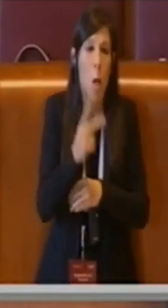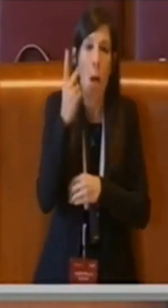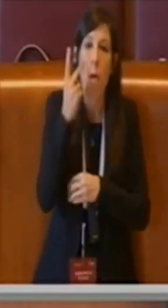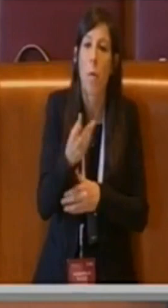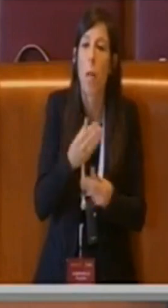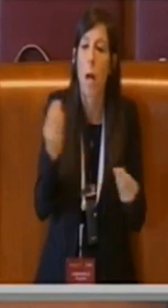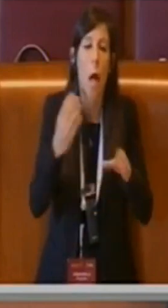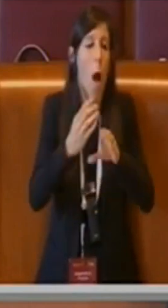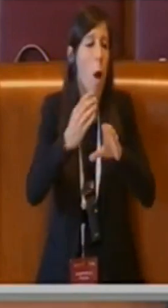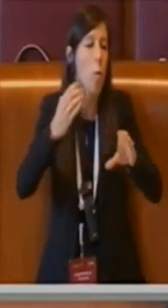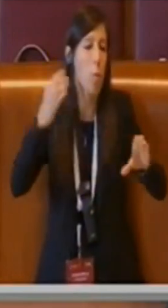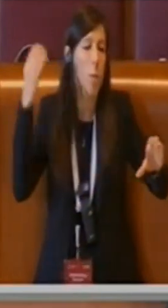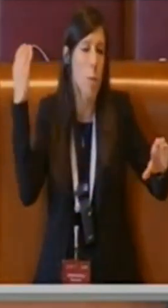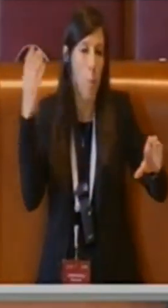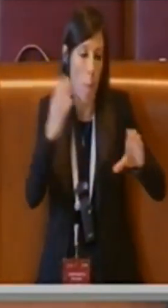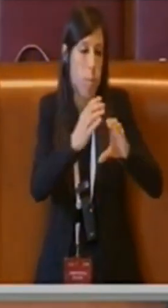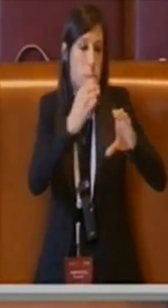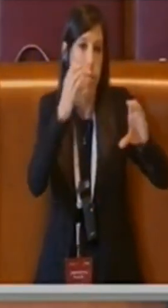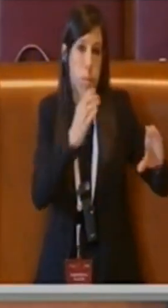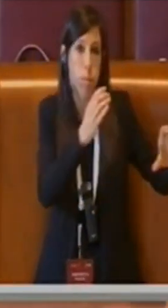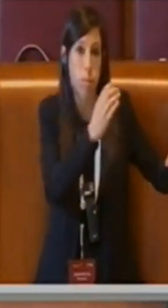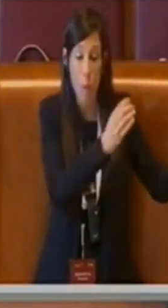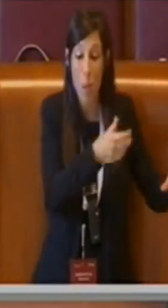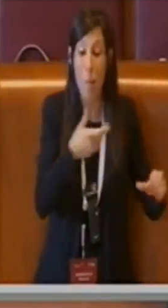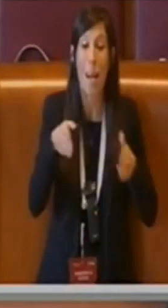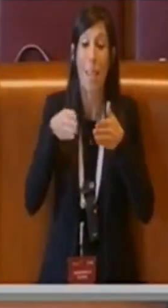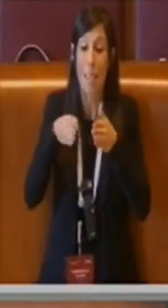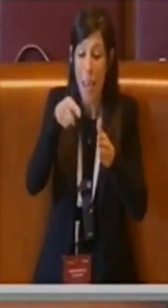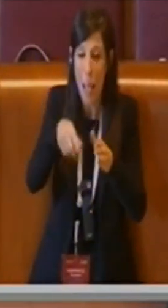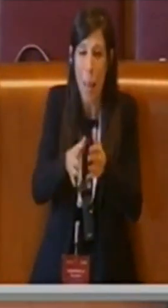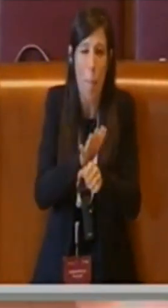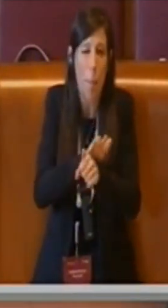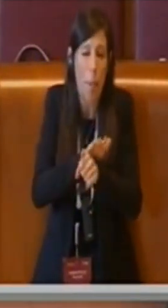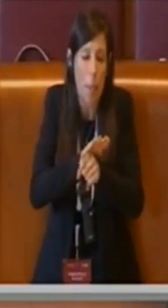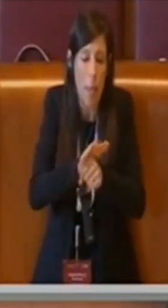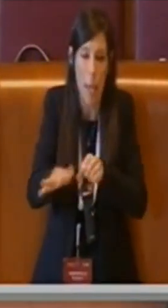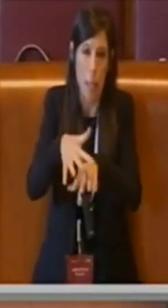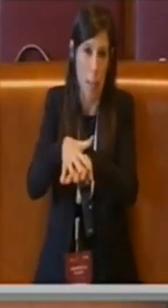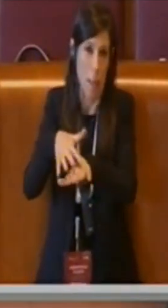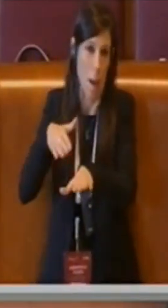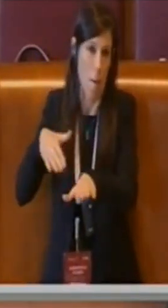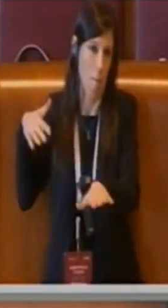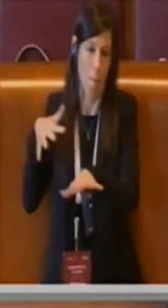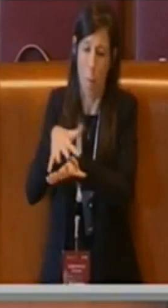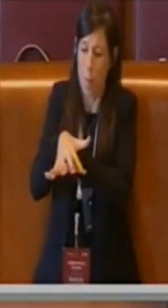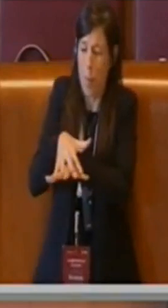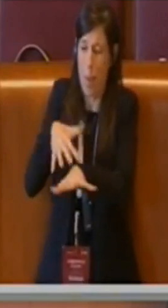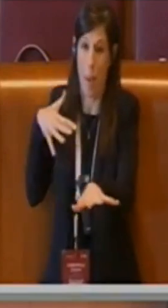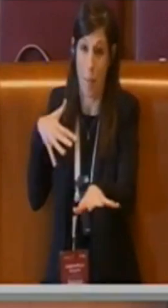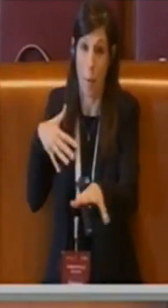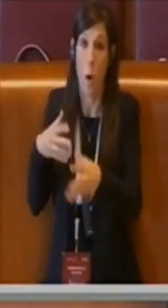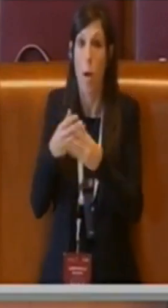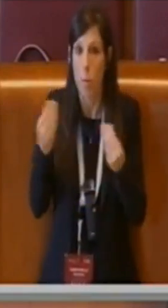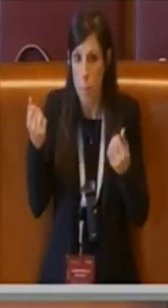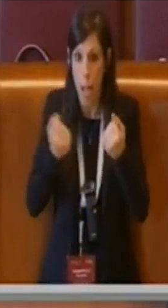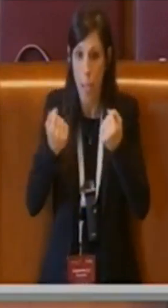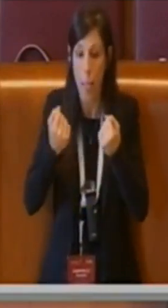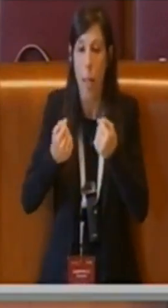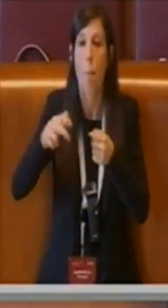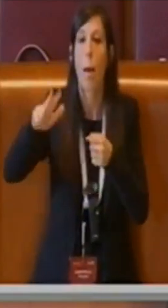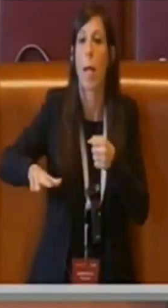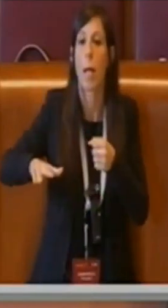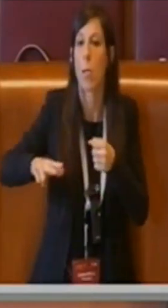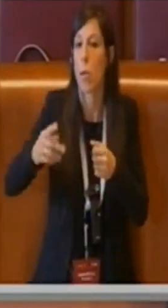anche lunghi 18 metri, ma siccome quel tratto di strada è fortemente congestionato, c'è molto spesso una sosta irregolare che ostacola gli